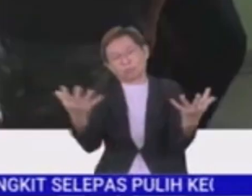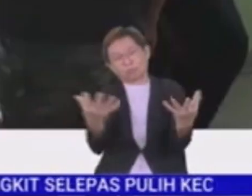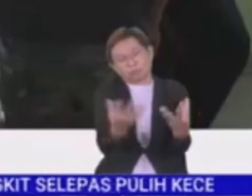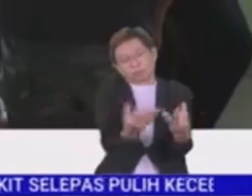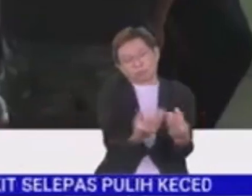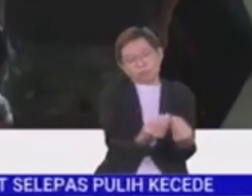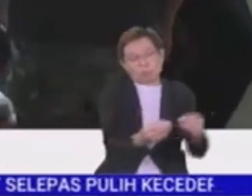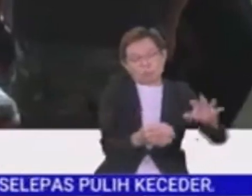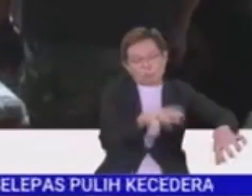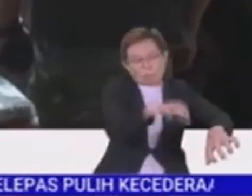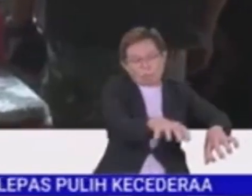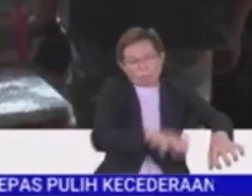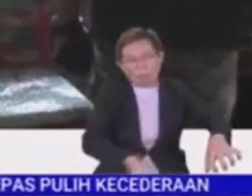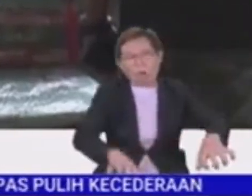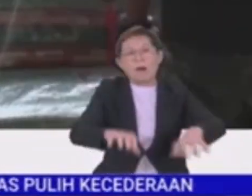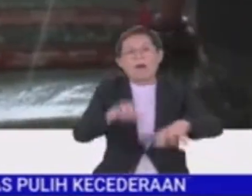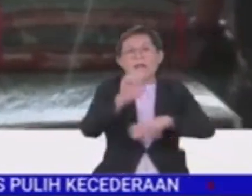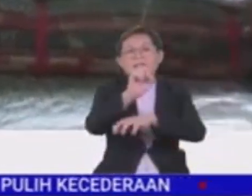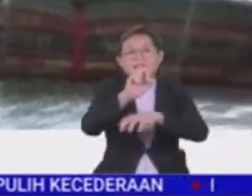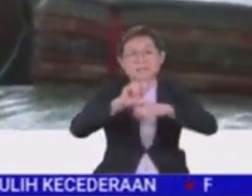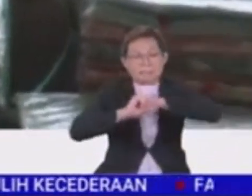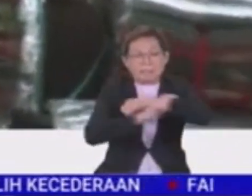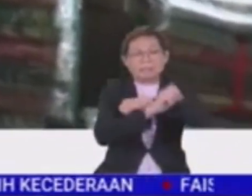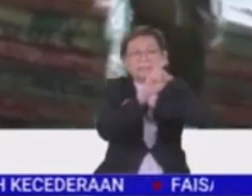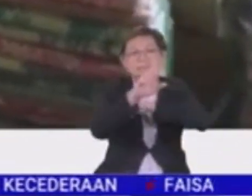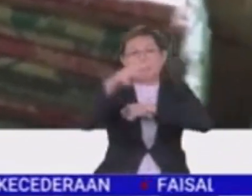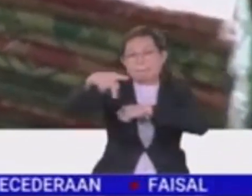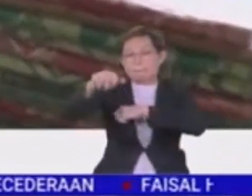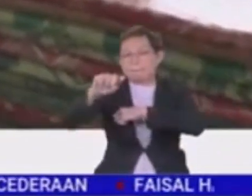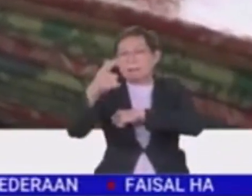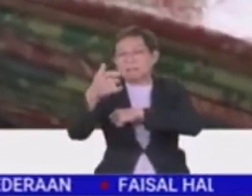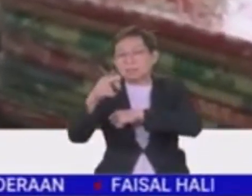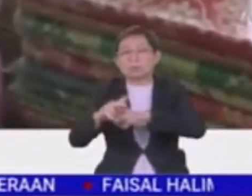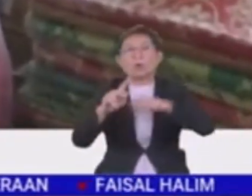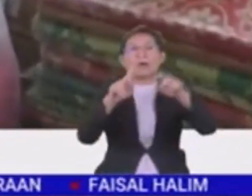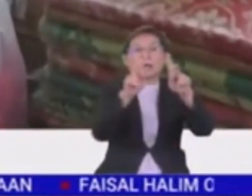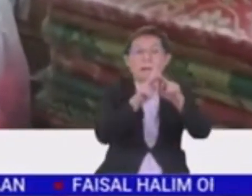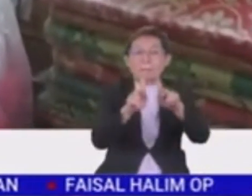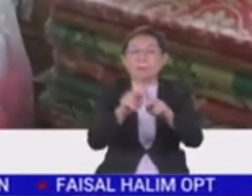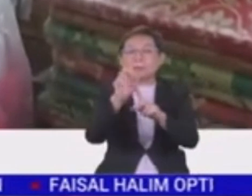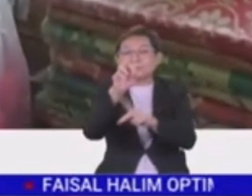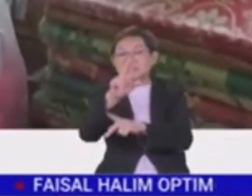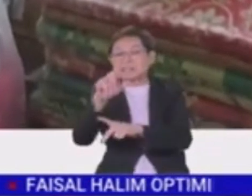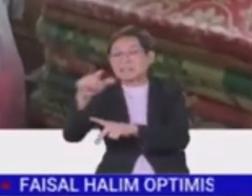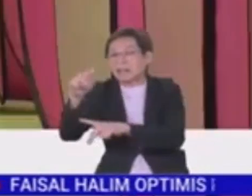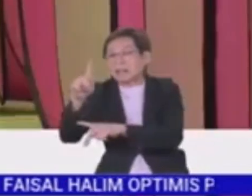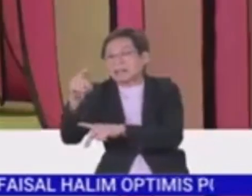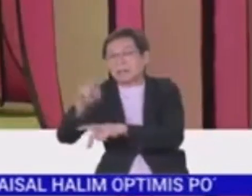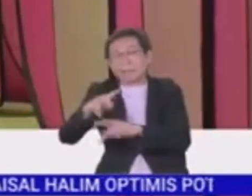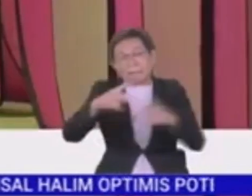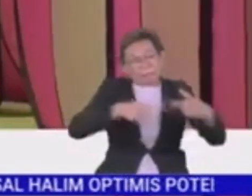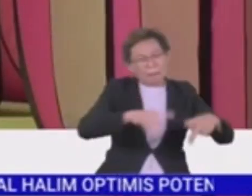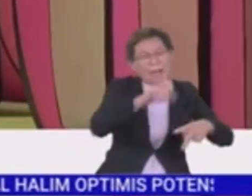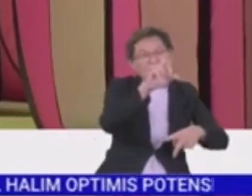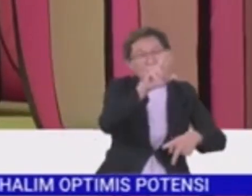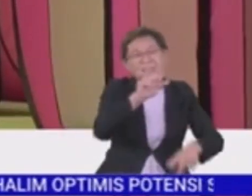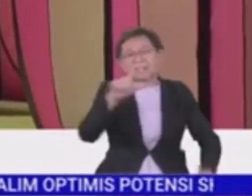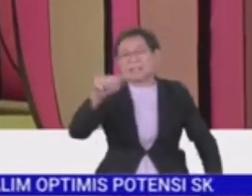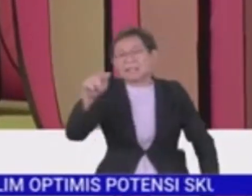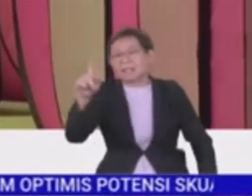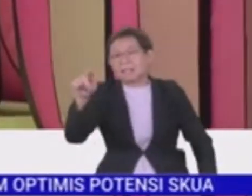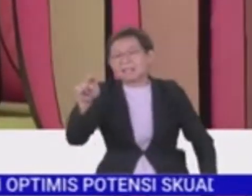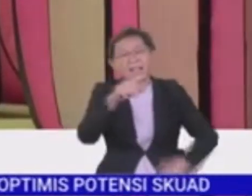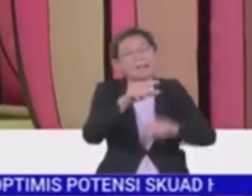Kawasan terjejas antaranya Taman Sri Pancur, Kampung Baru Sri Gading, Kampung Sengkuang, Pekan Sri Gading dan Kampung Sri